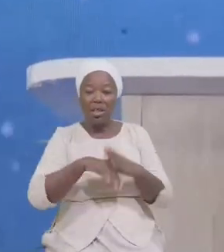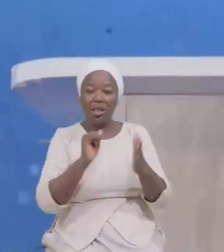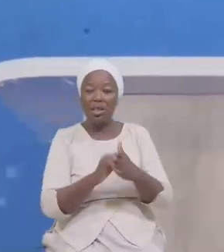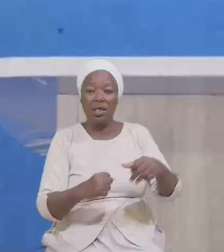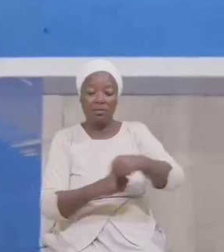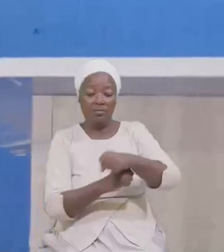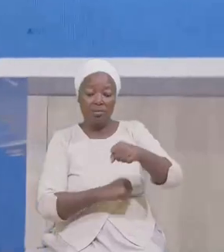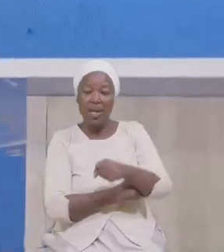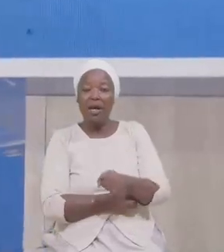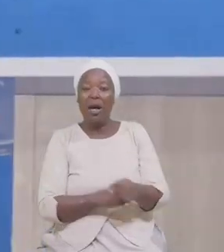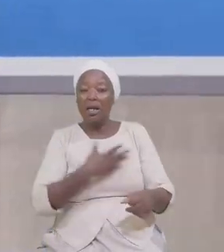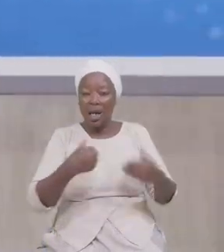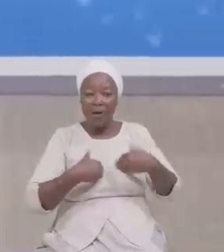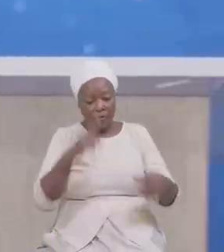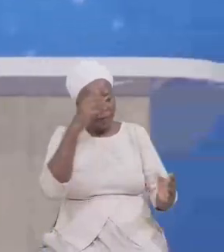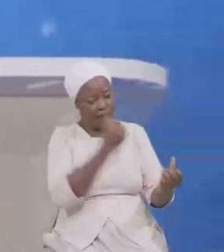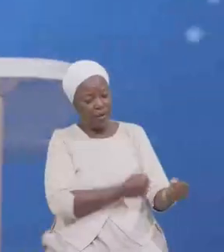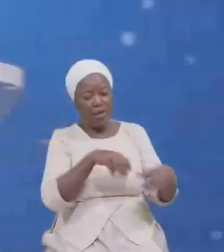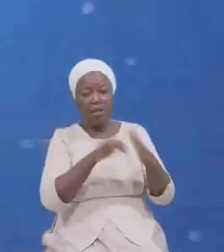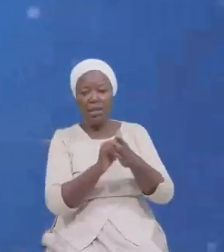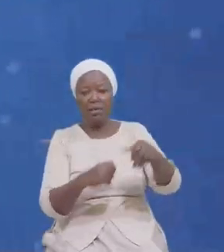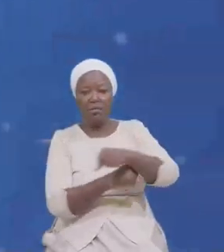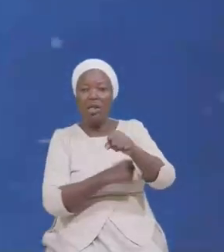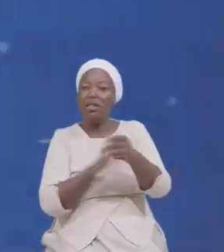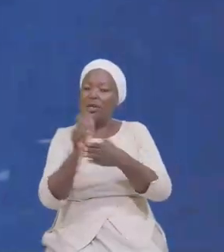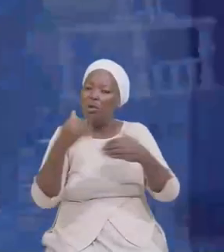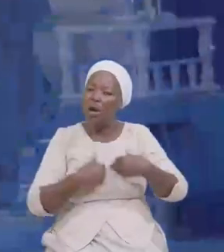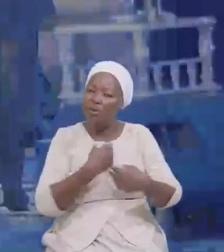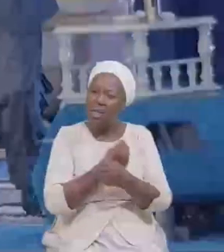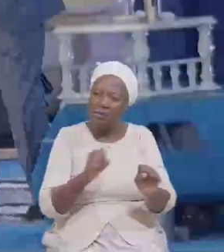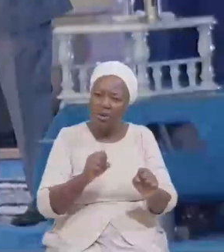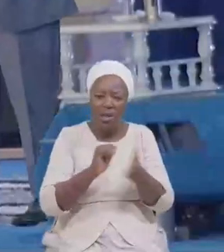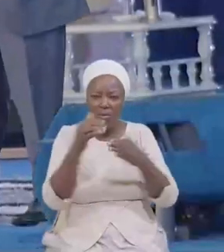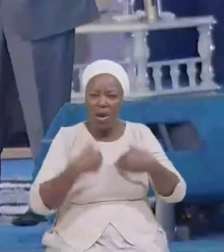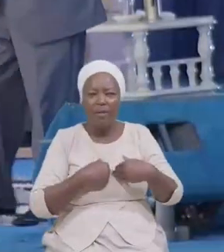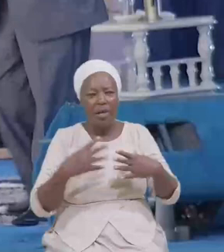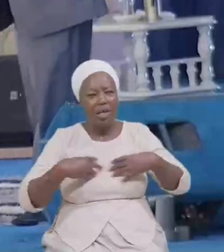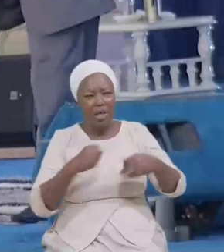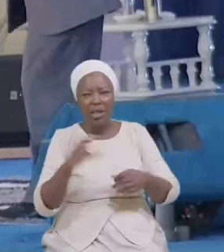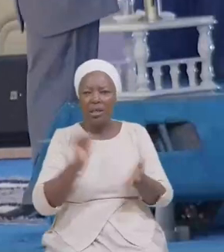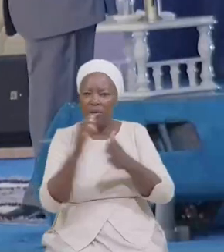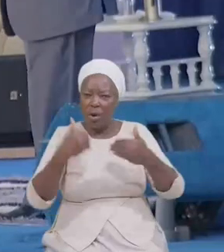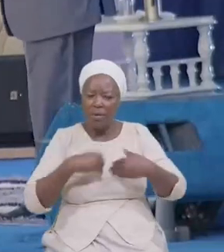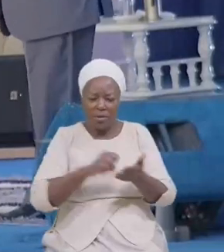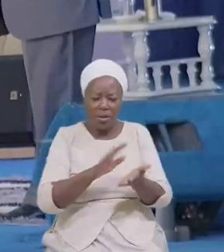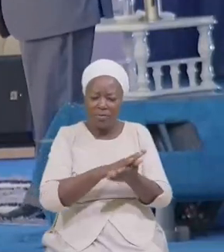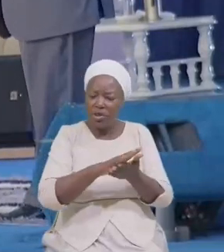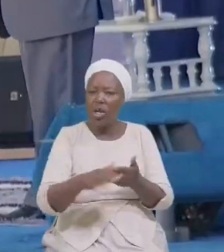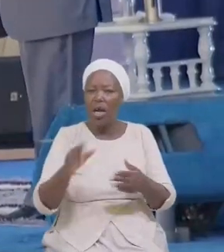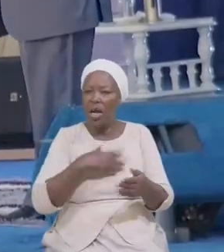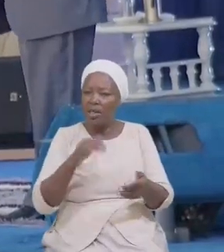angulaire, en ayant foi en cette pierre angulaire, que nous avons le salut, que nous avons la guérison, que nous avons la sanctification, que nous